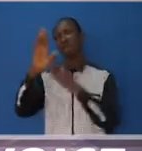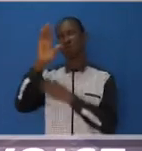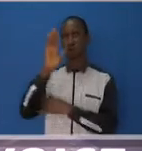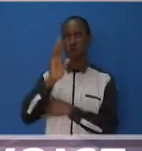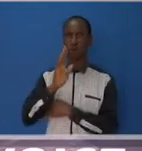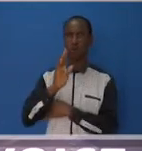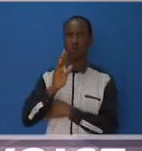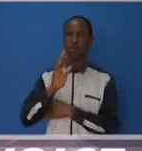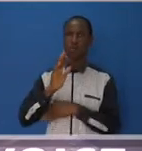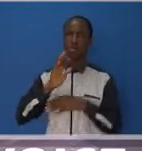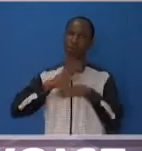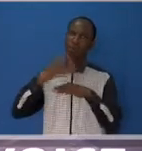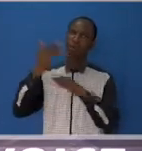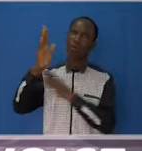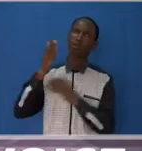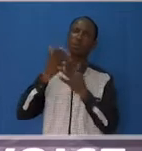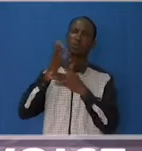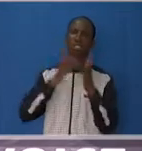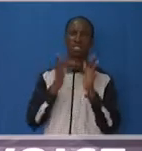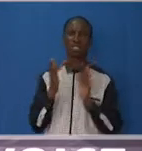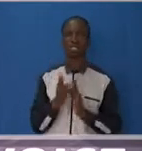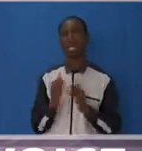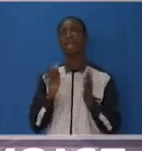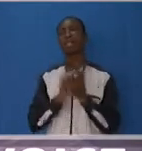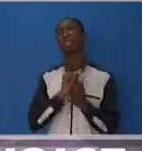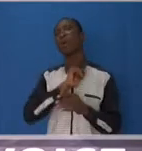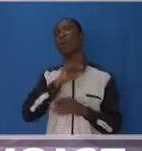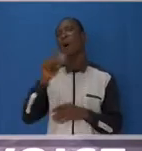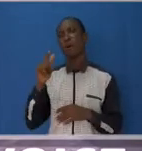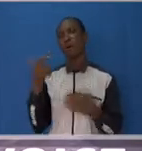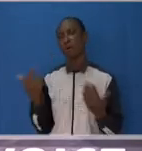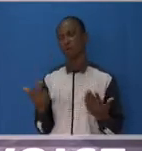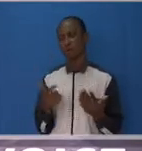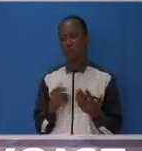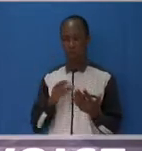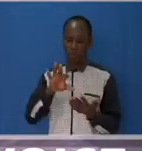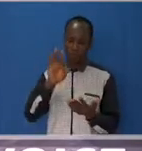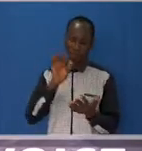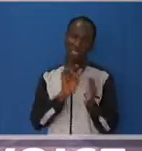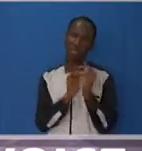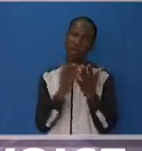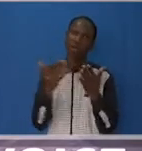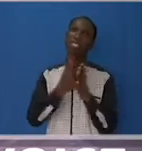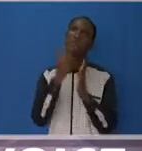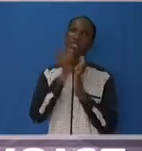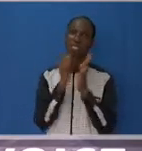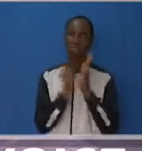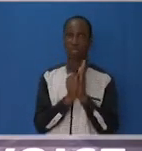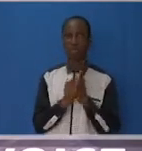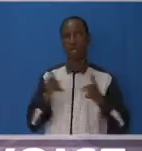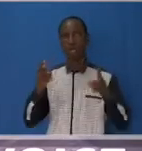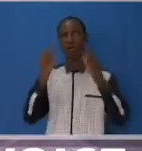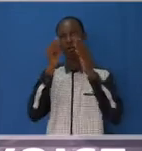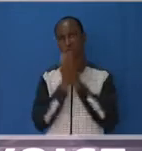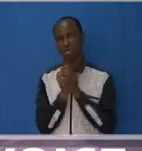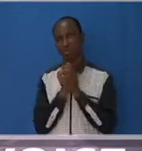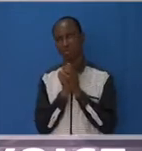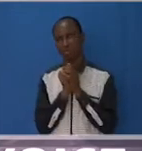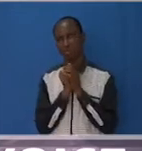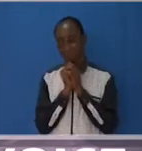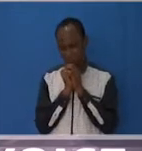ennam Kristo Yesu so san sam we nyina eye Bible no mu apamfofro ebre so esom ncheche